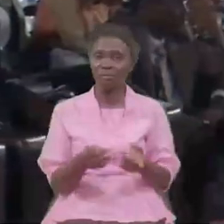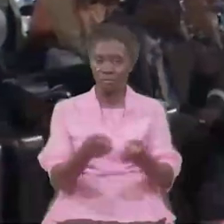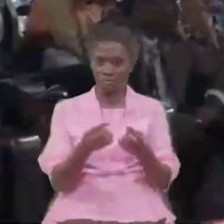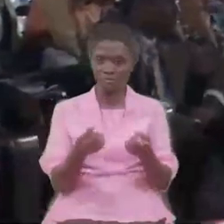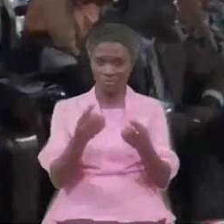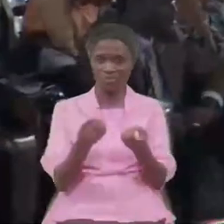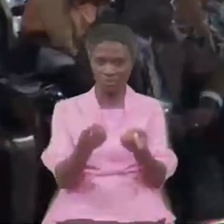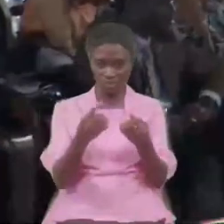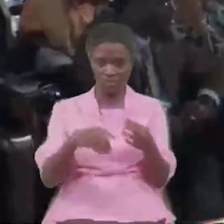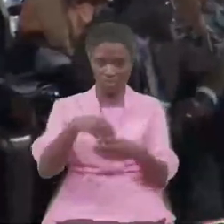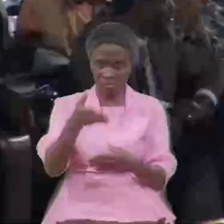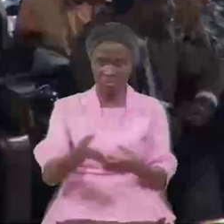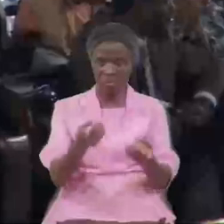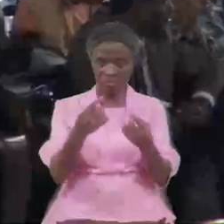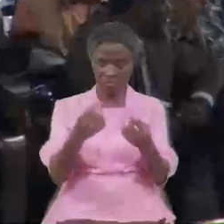Continuez à venir.